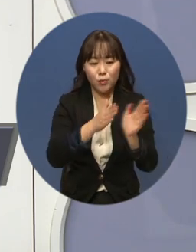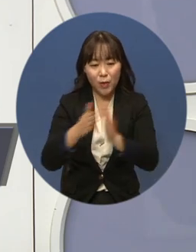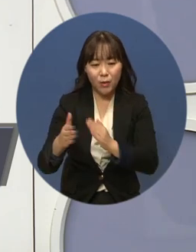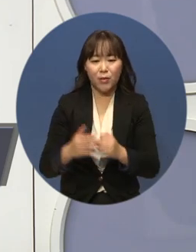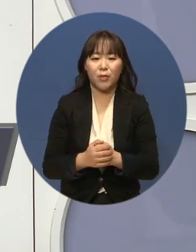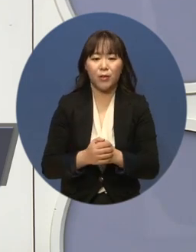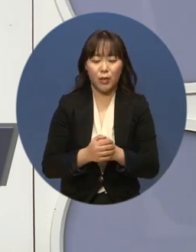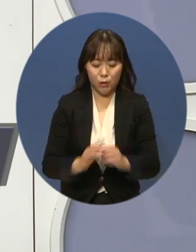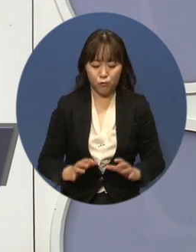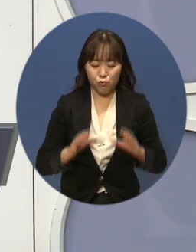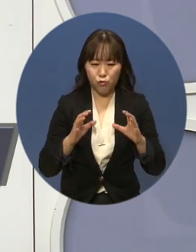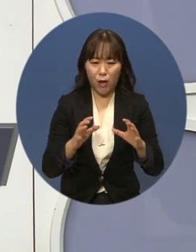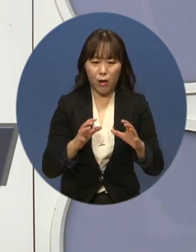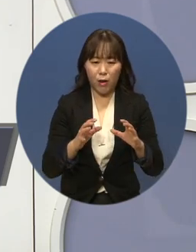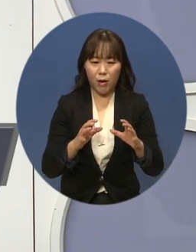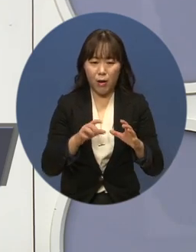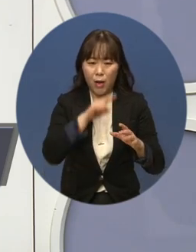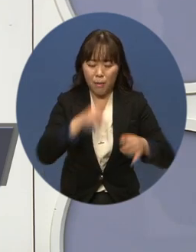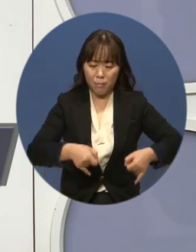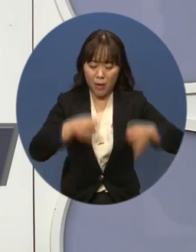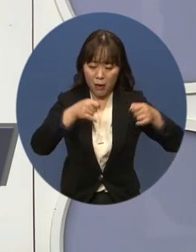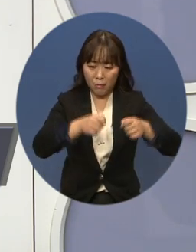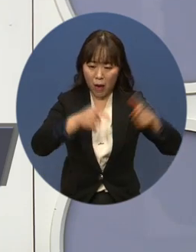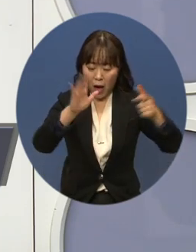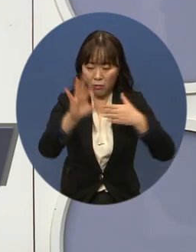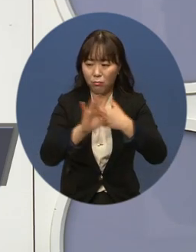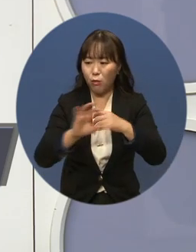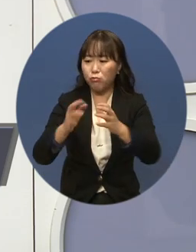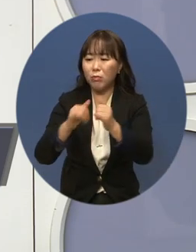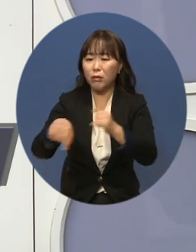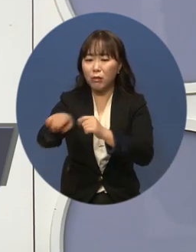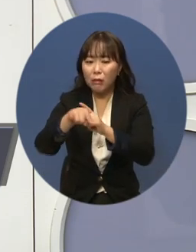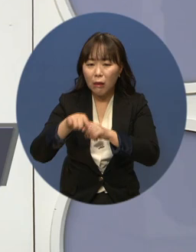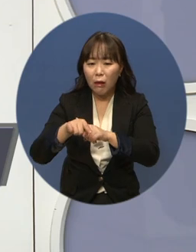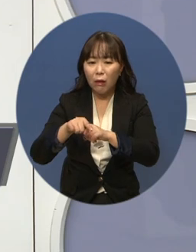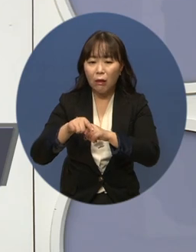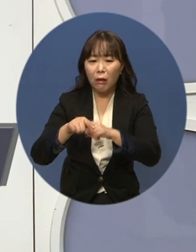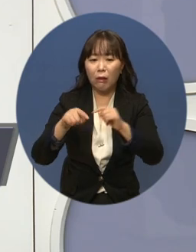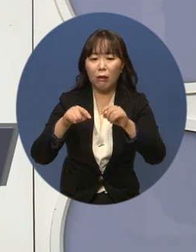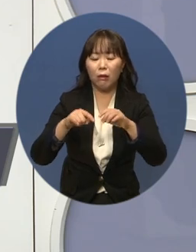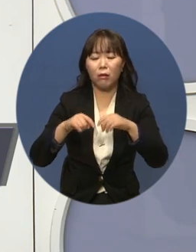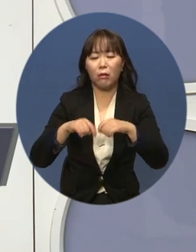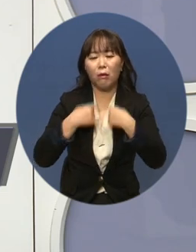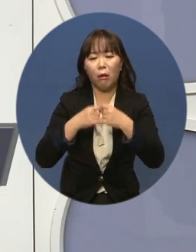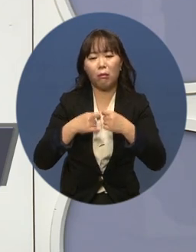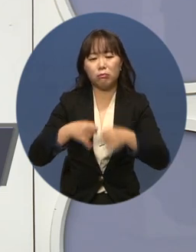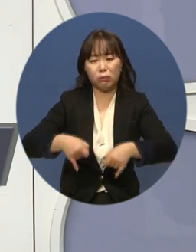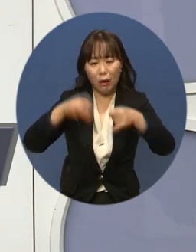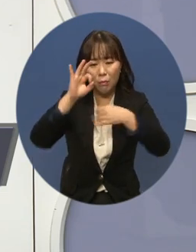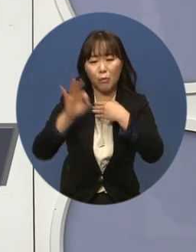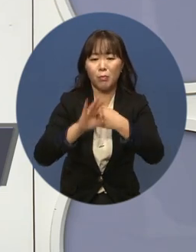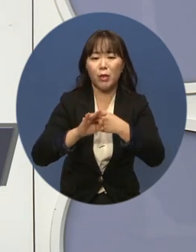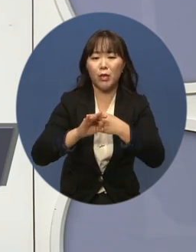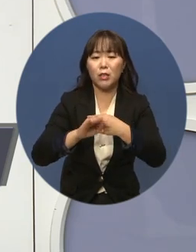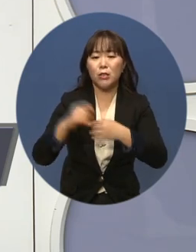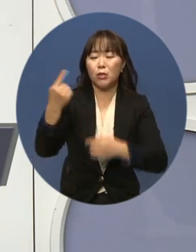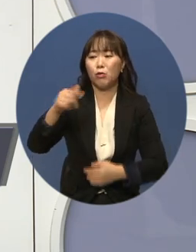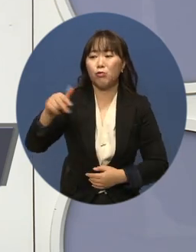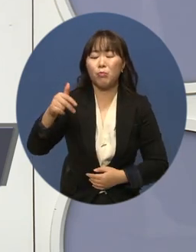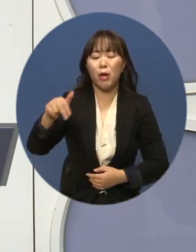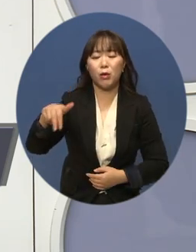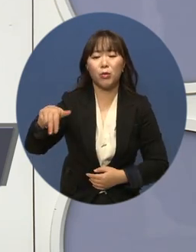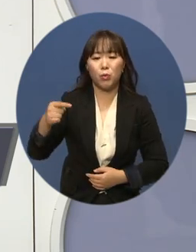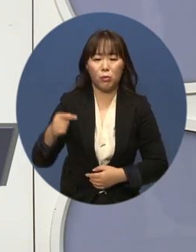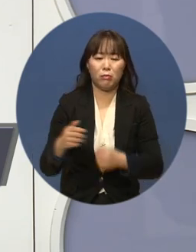이 국가가 부채가 늘어나지 않으면 오히려 국민들이 가계부채만 해도 지금 1600조인데 국민들이 더 빚을 많이 안게